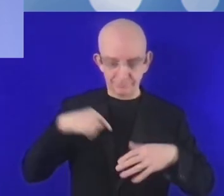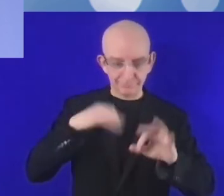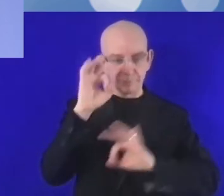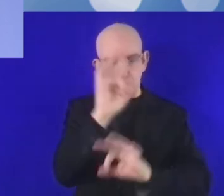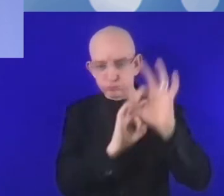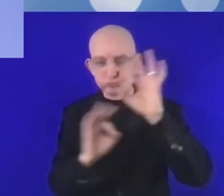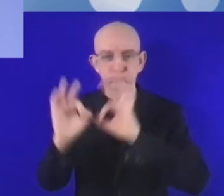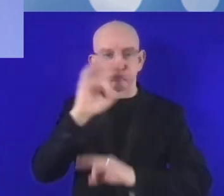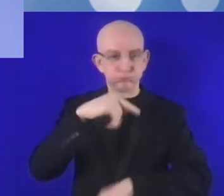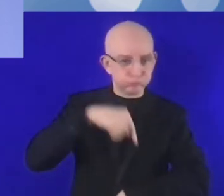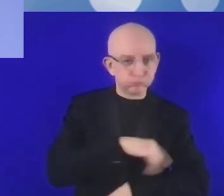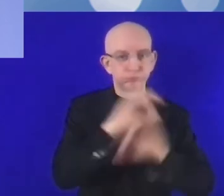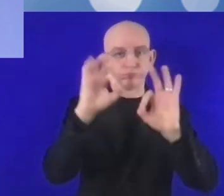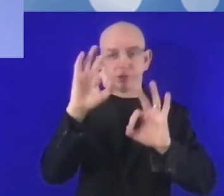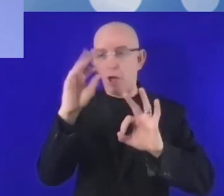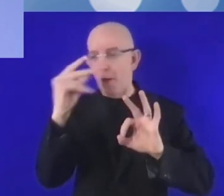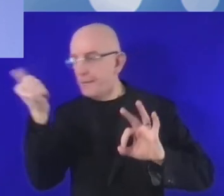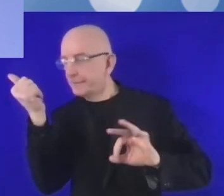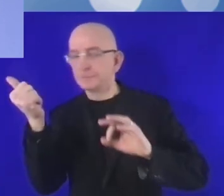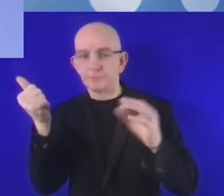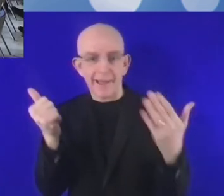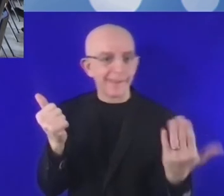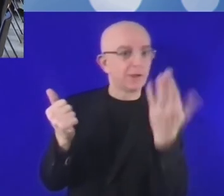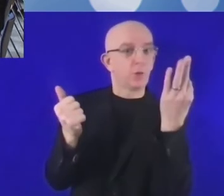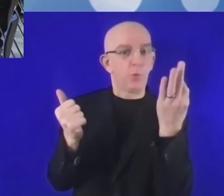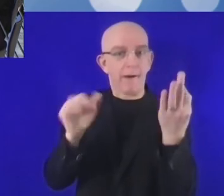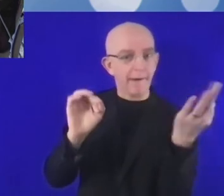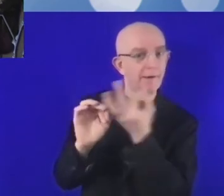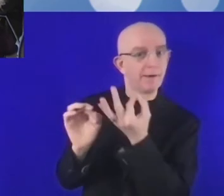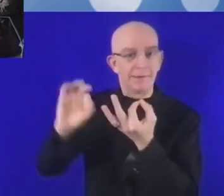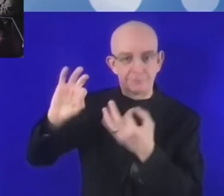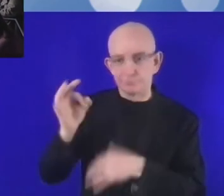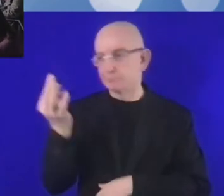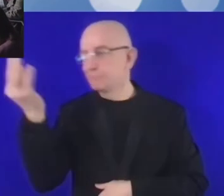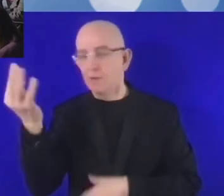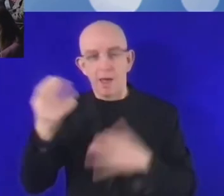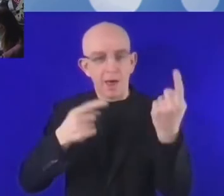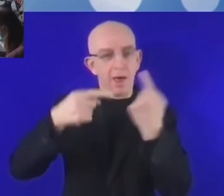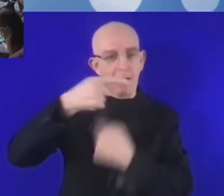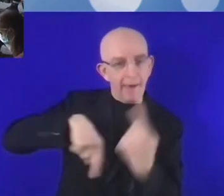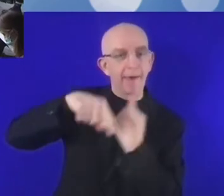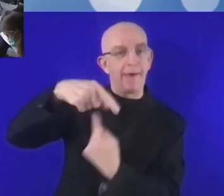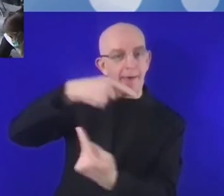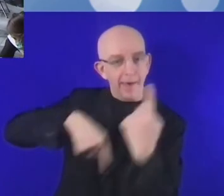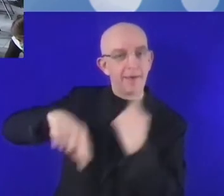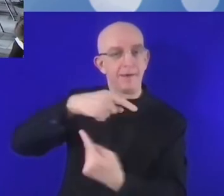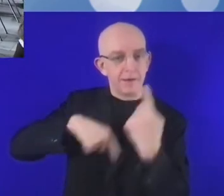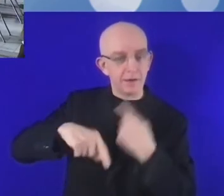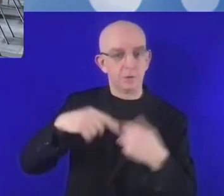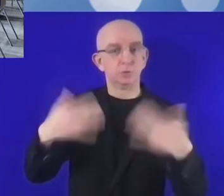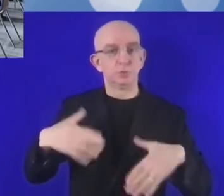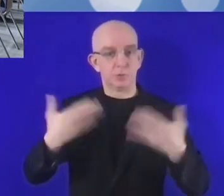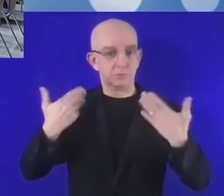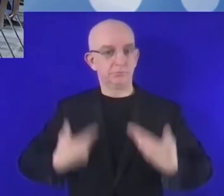Des cellules meurent tous les jours et sont remplacées par de nouvelles cellules. Ces nouvelles cellules sont directement